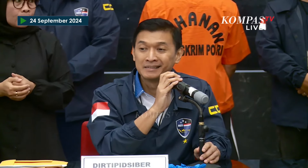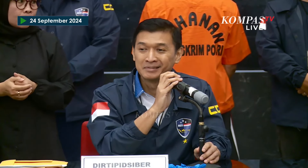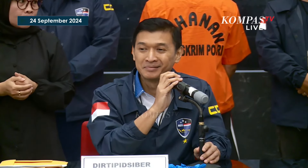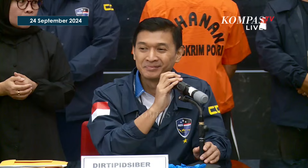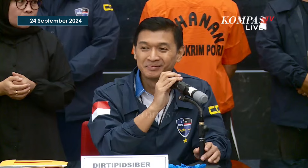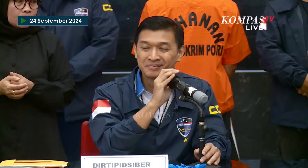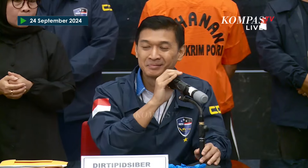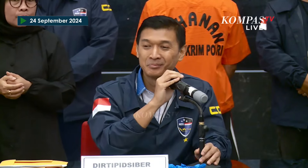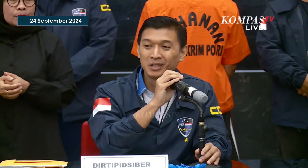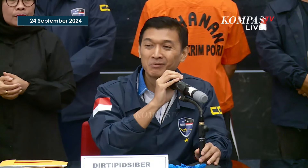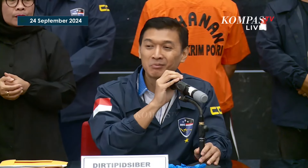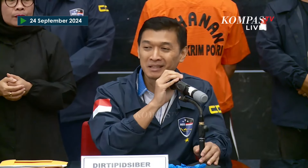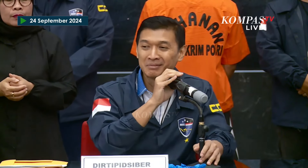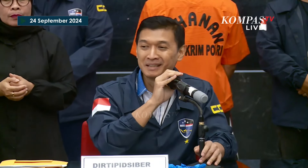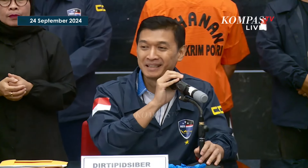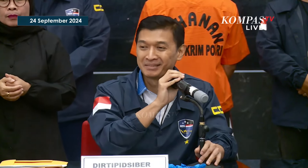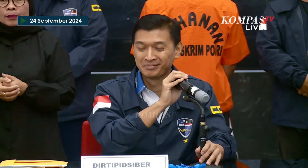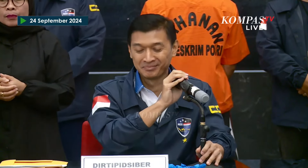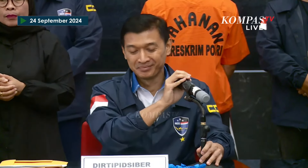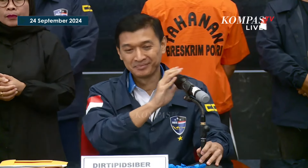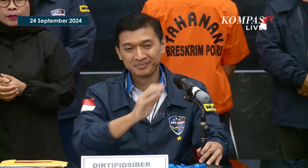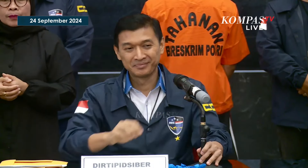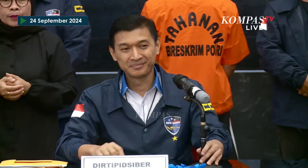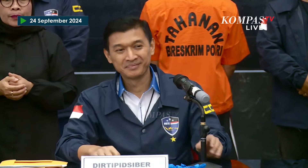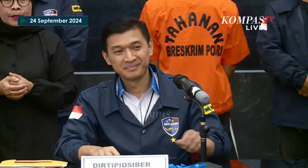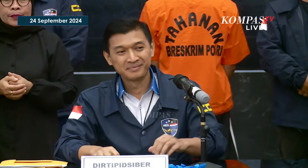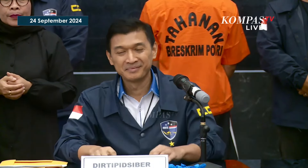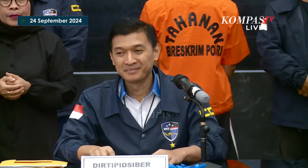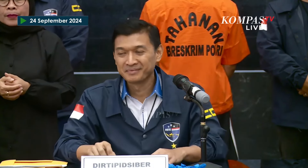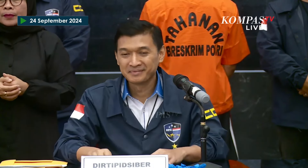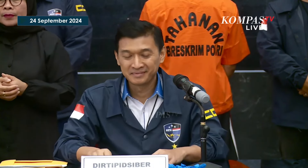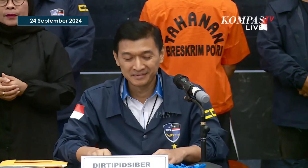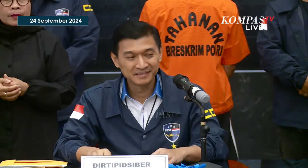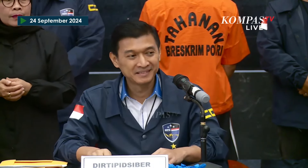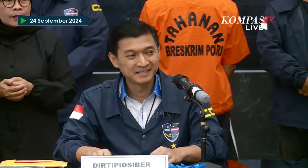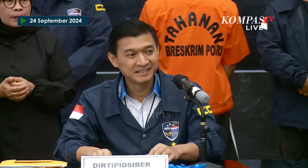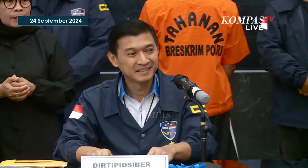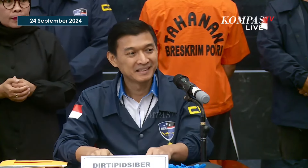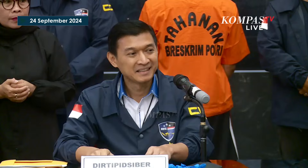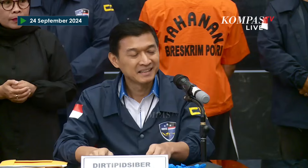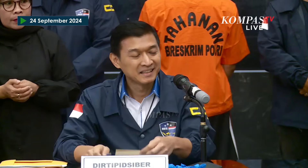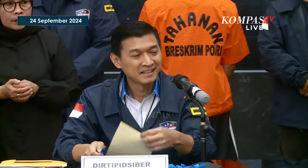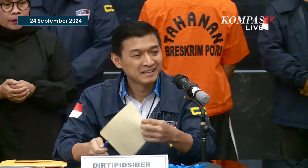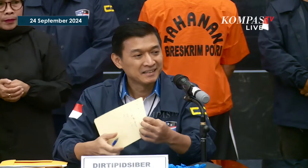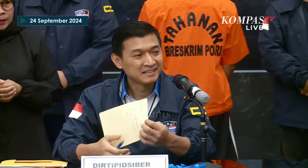Pendidikan, bukan informatika. Pendidikan. Satu lagi, Kang Otto silakan.